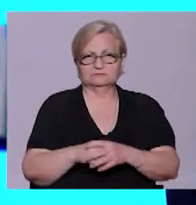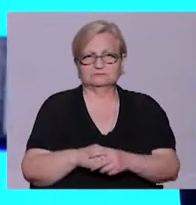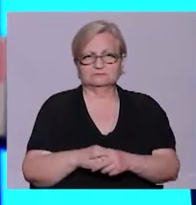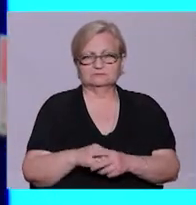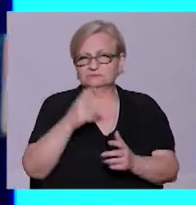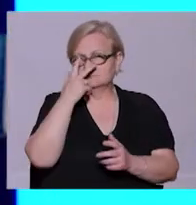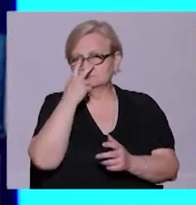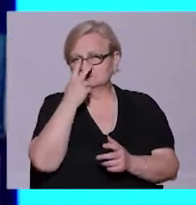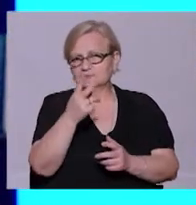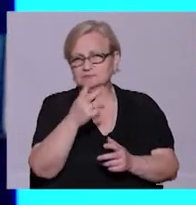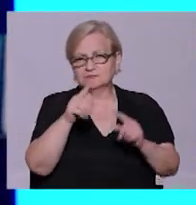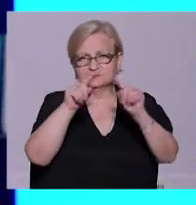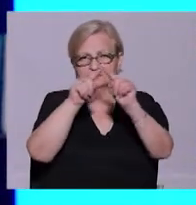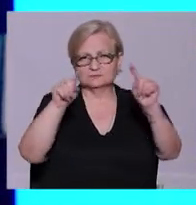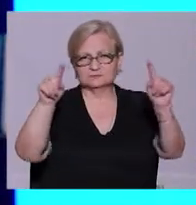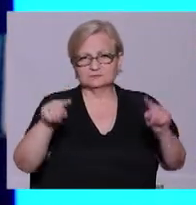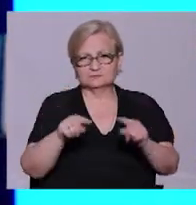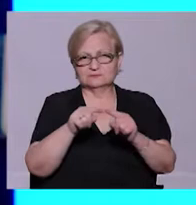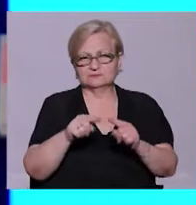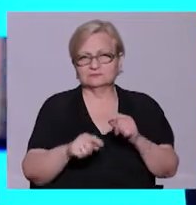დავაკვირდეთ ფოტოზე, აი ეს